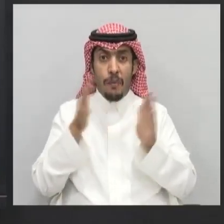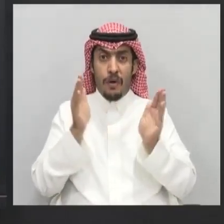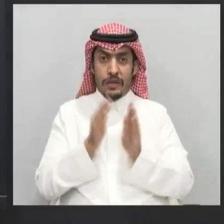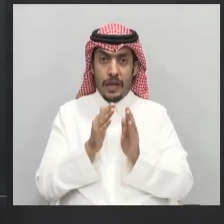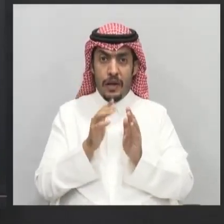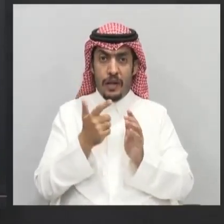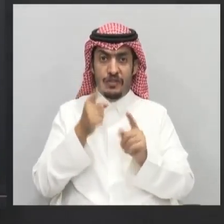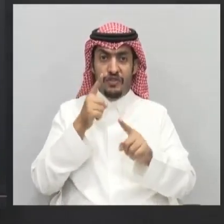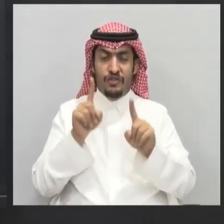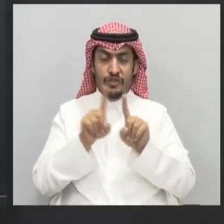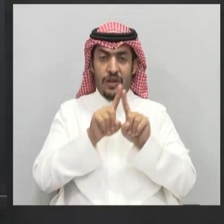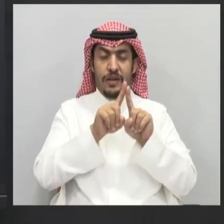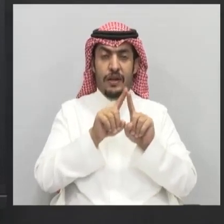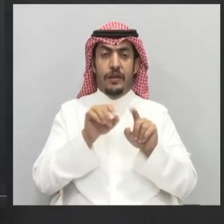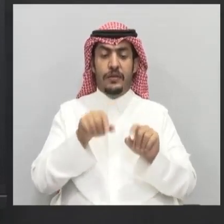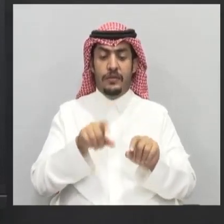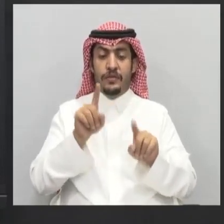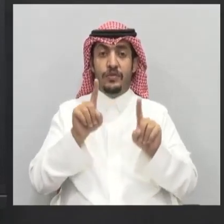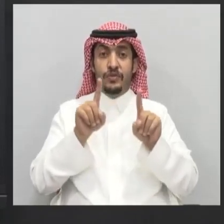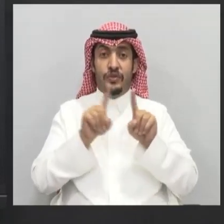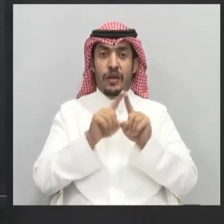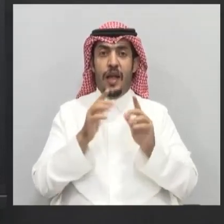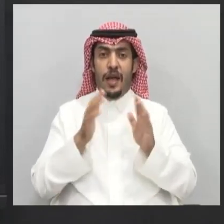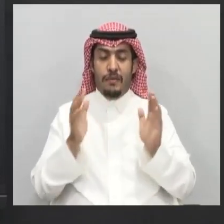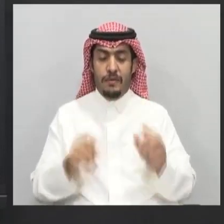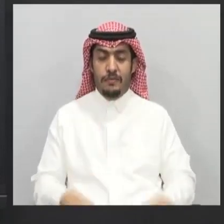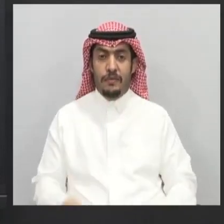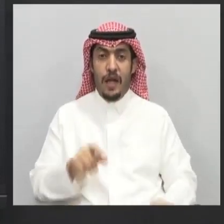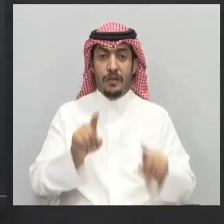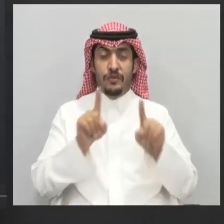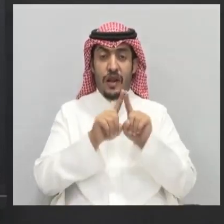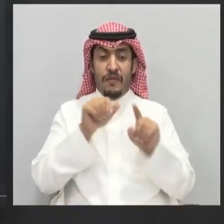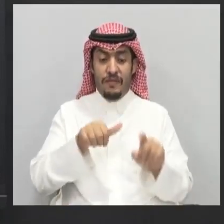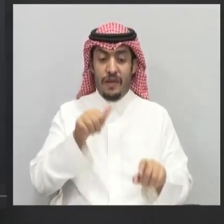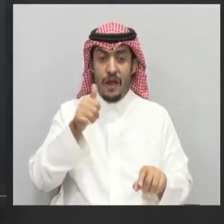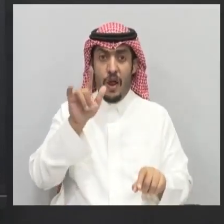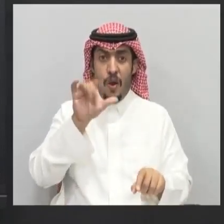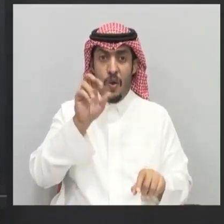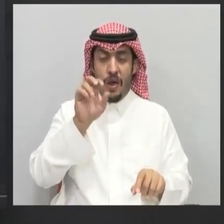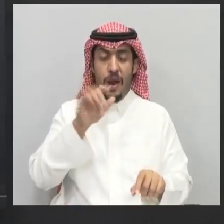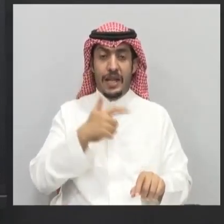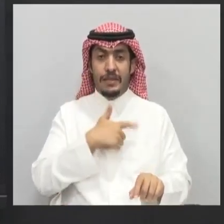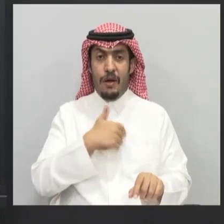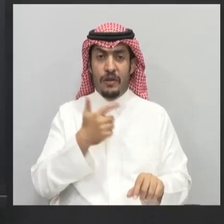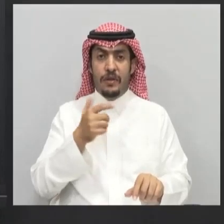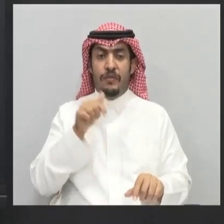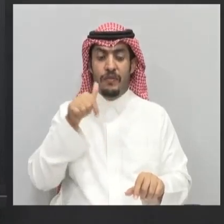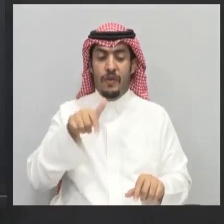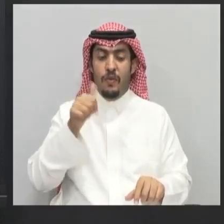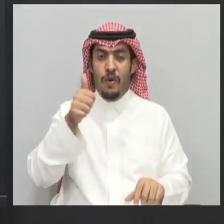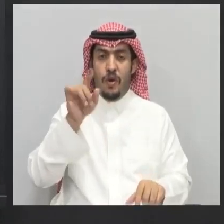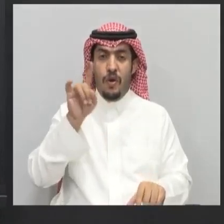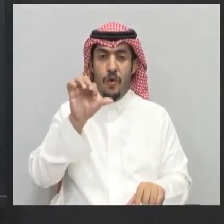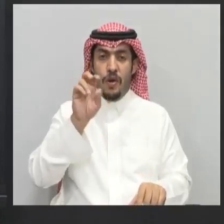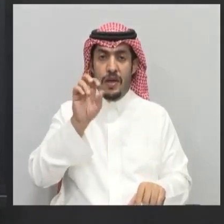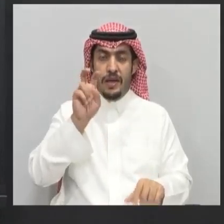اكبر نعم شرك اكبر وهذا الشرك في الالوهيه ام في الاسماء والصفات في الالوهيه